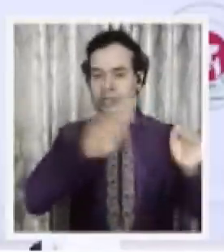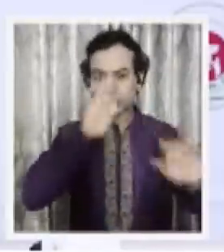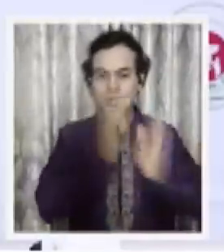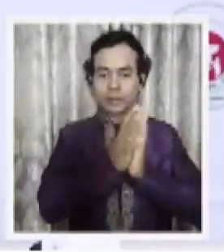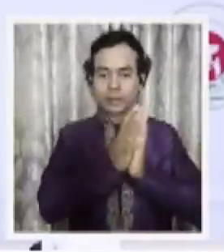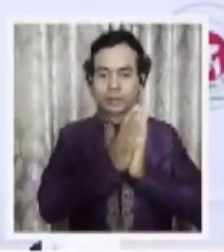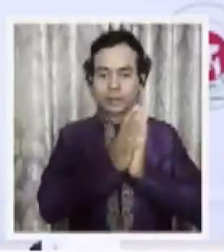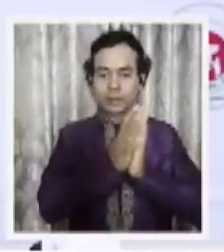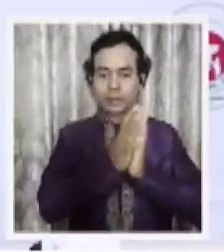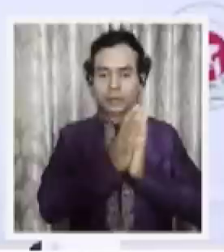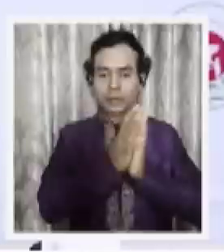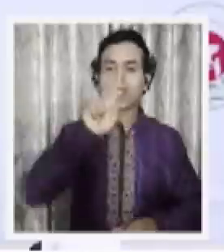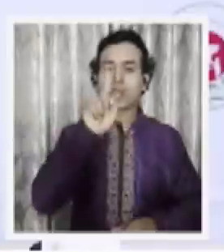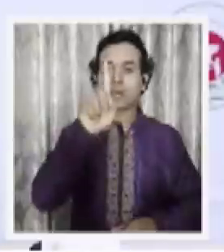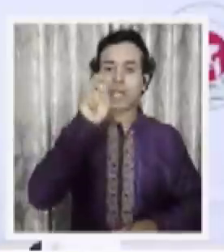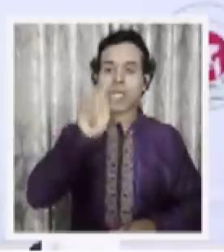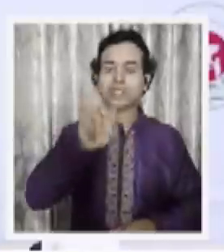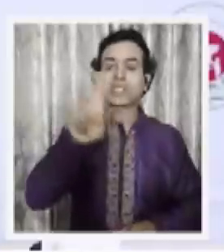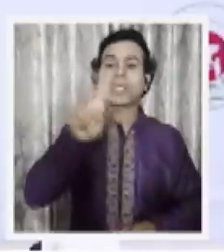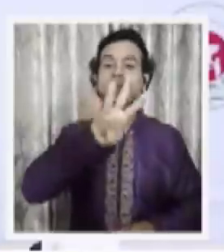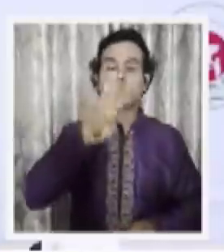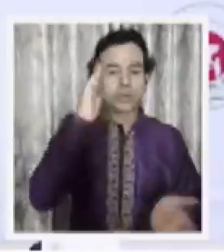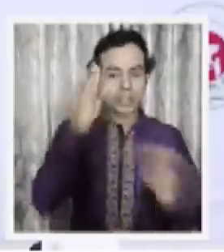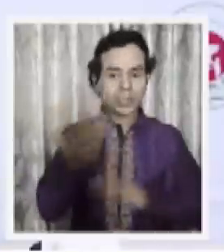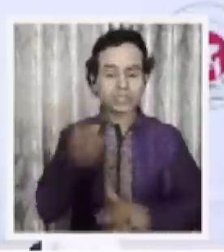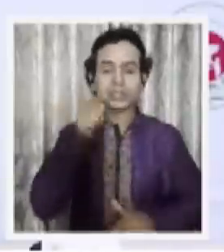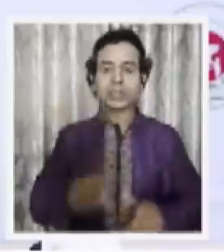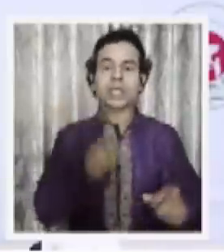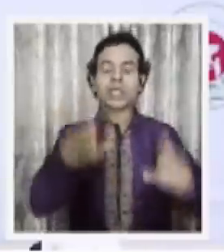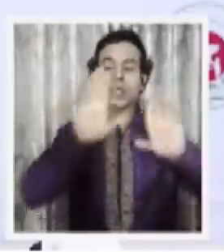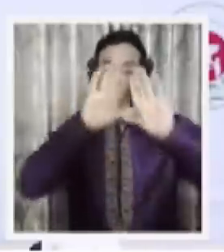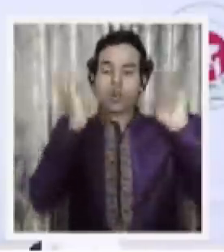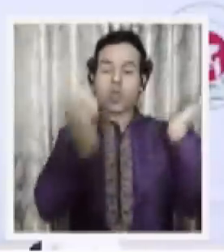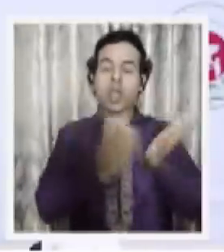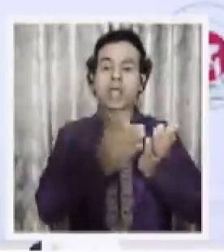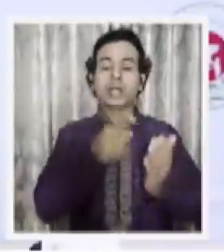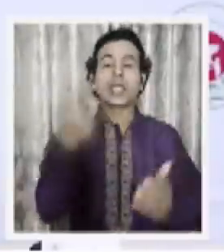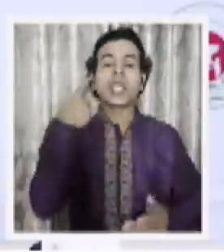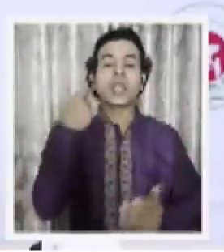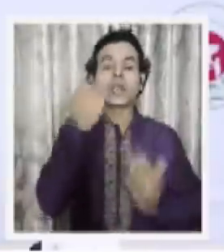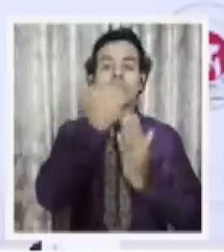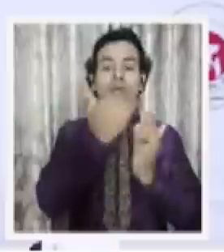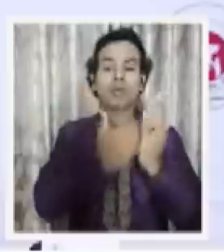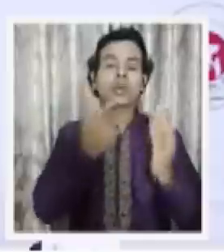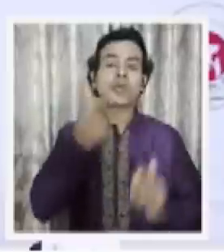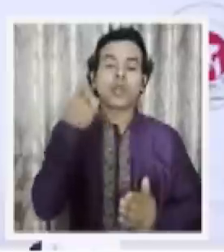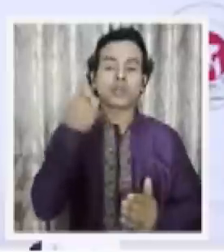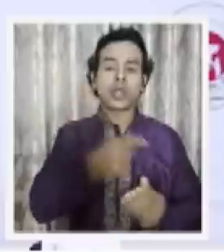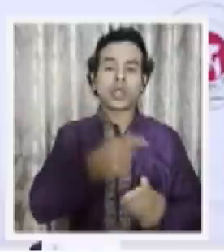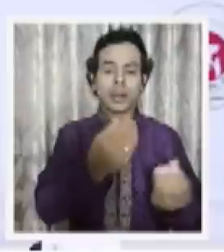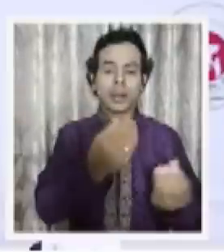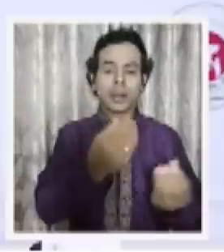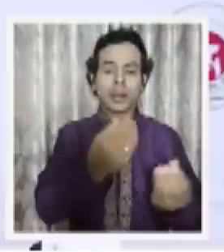জন। দক্ষিণ পূর্ব এশিয়া এবং বিশ্ব পরিস্থিতি সূত্র, সিচুয়েশন রিপোর্ট, বিশ্ব স্বাস্থ্য সংস্থা